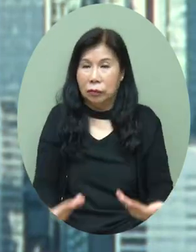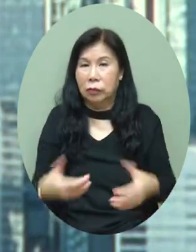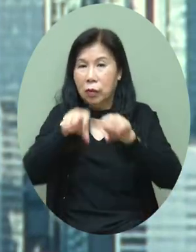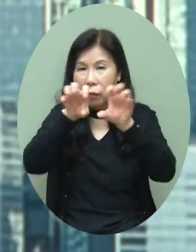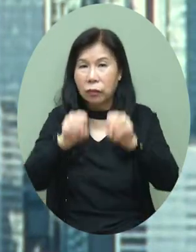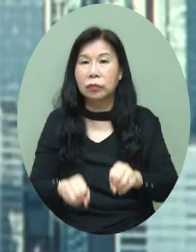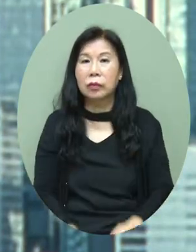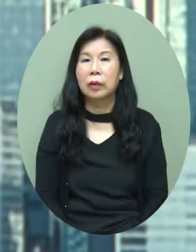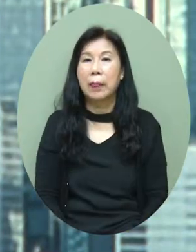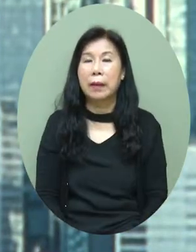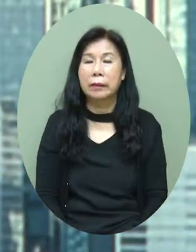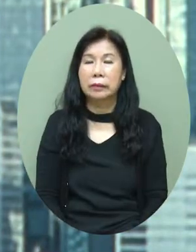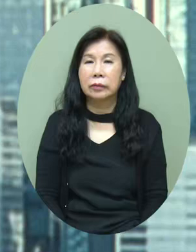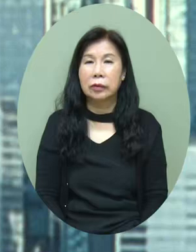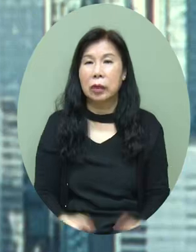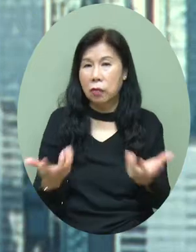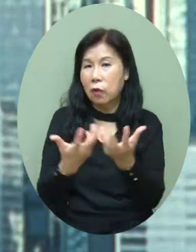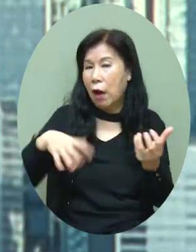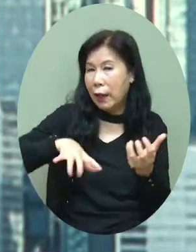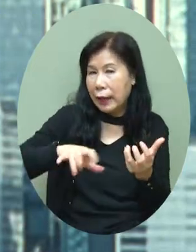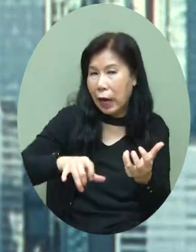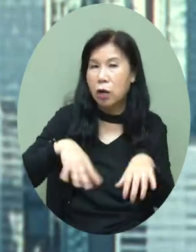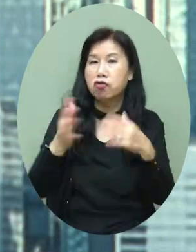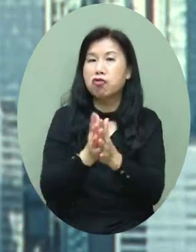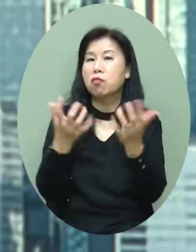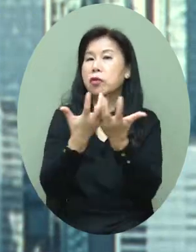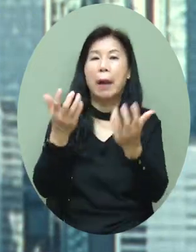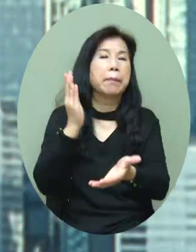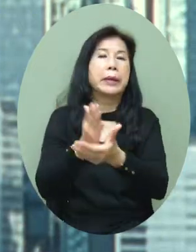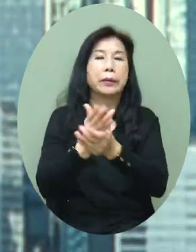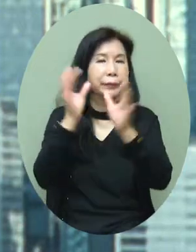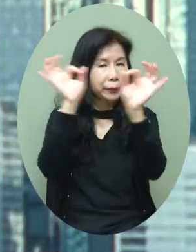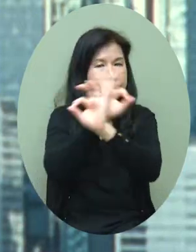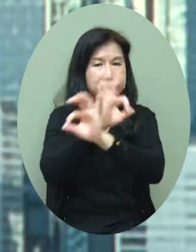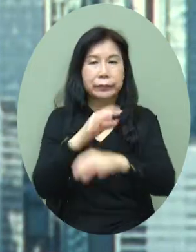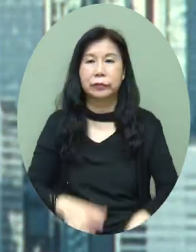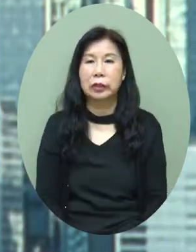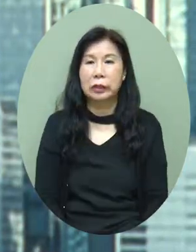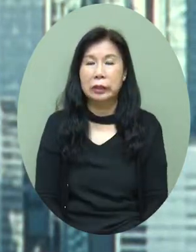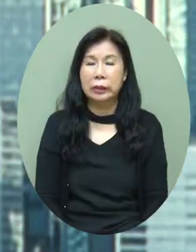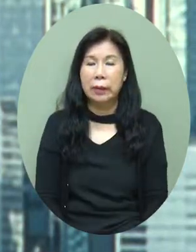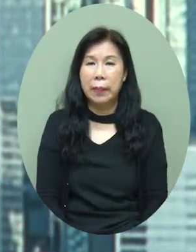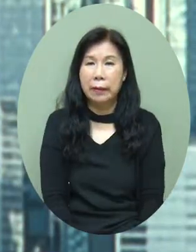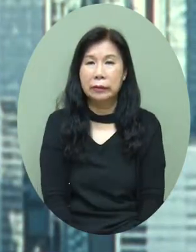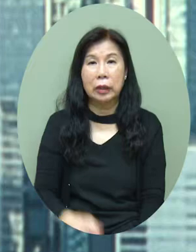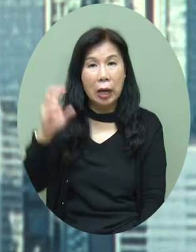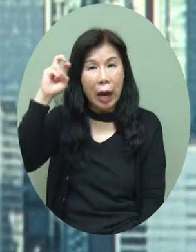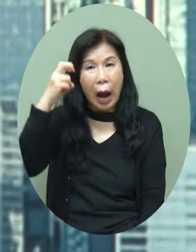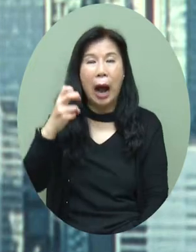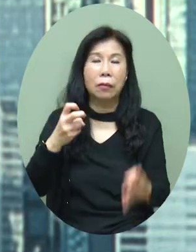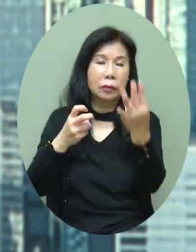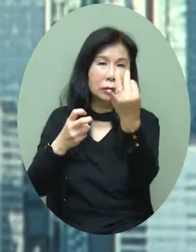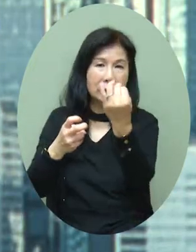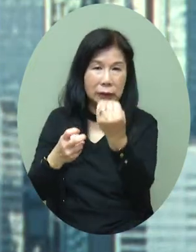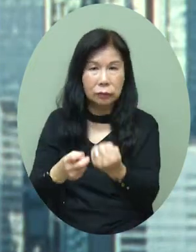講咧，唔係經過一個算術式或者數學式嘅計算咁樣計出嚟嘅，係的確係考慮咗唔同嘅因